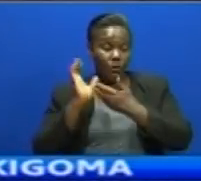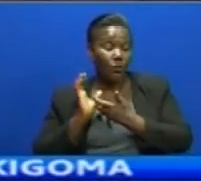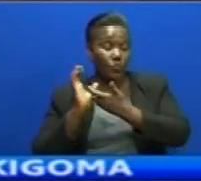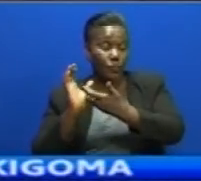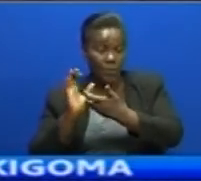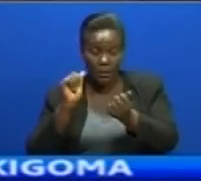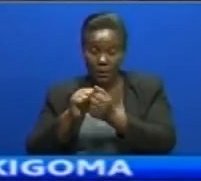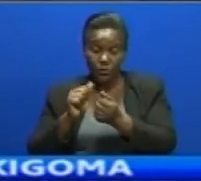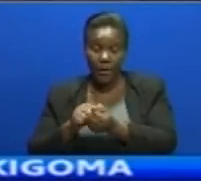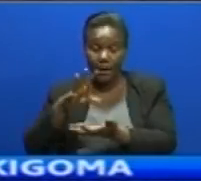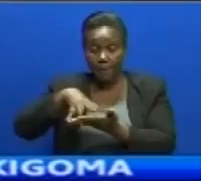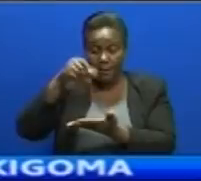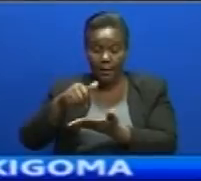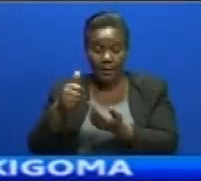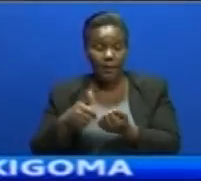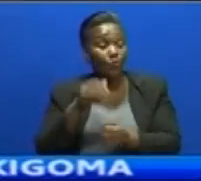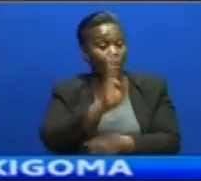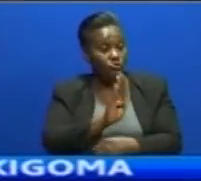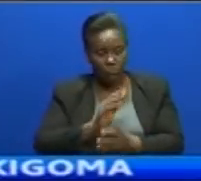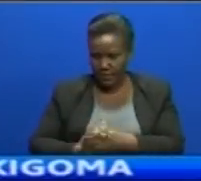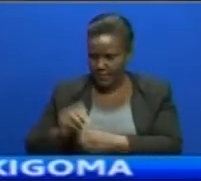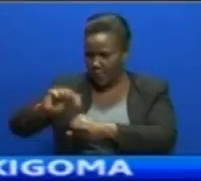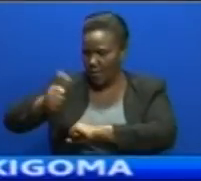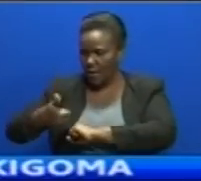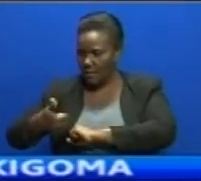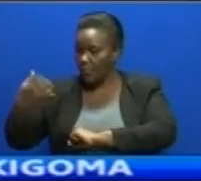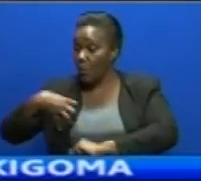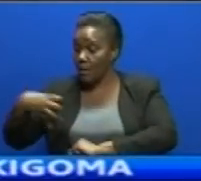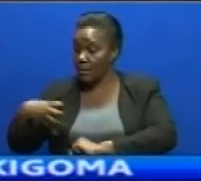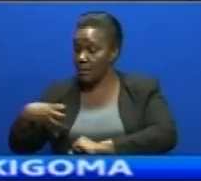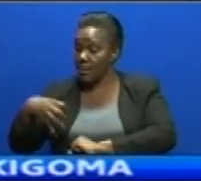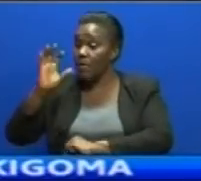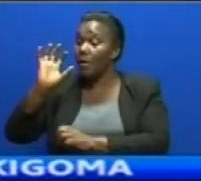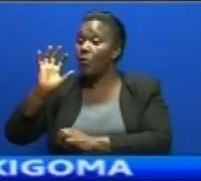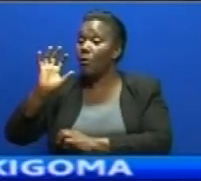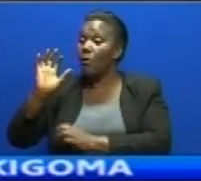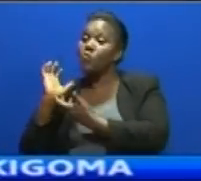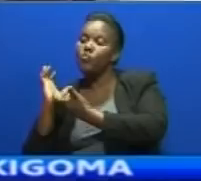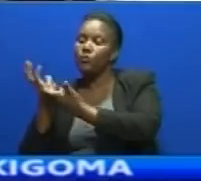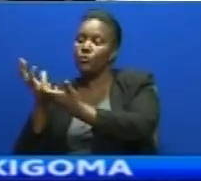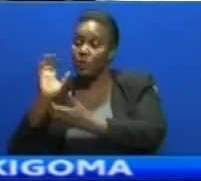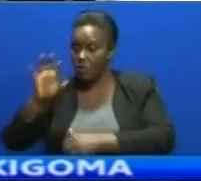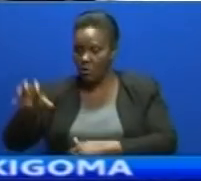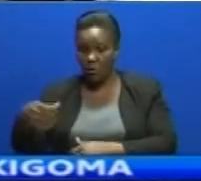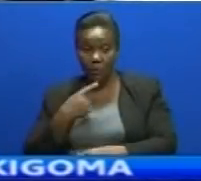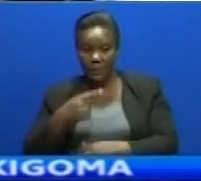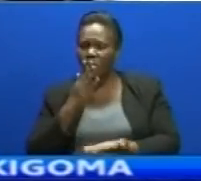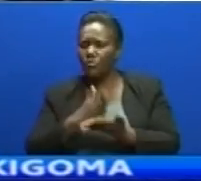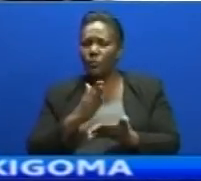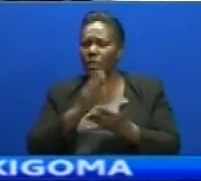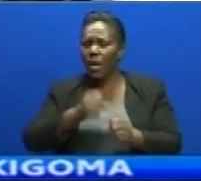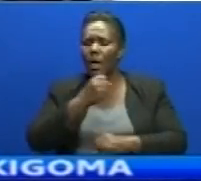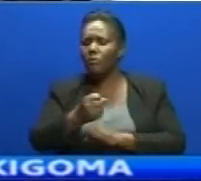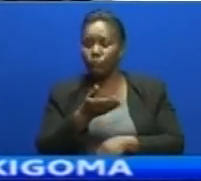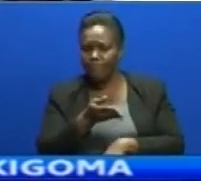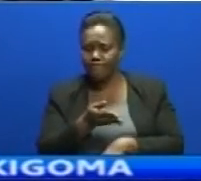nchini Burundi, Jean Bosco, na mwakilishi wa waziri wa uchukuzi nchini Jamhuri ya Kidemokrasia ya Kongo wamesema hatua hiyo inafungua ukurasa